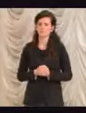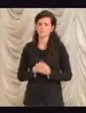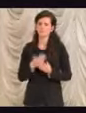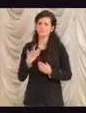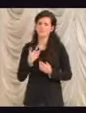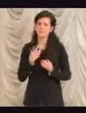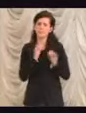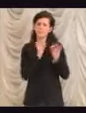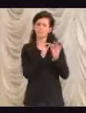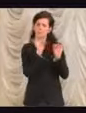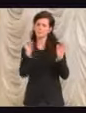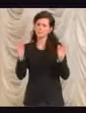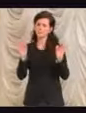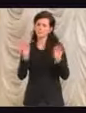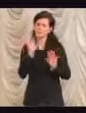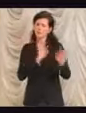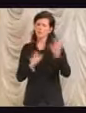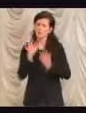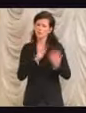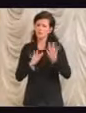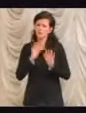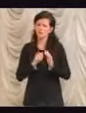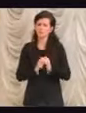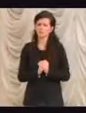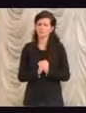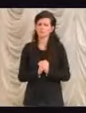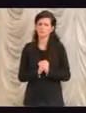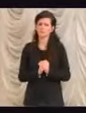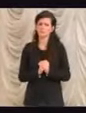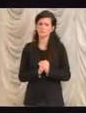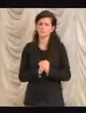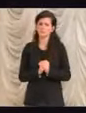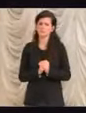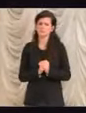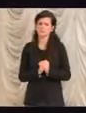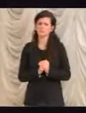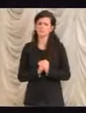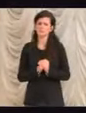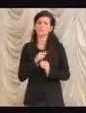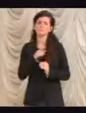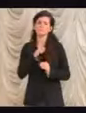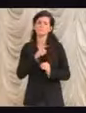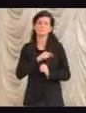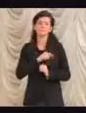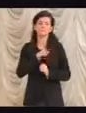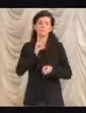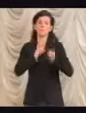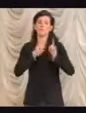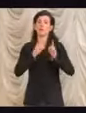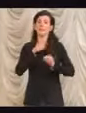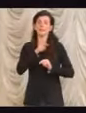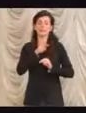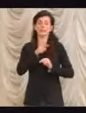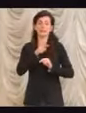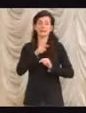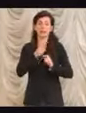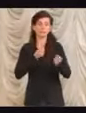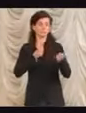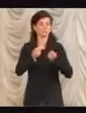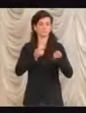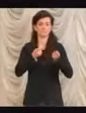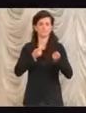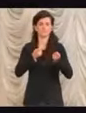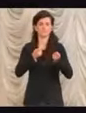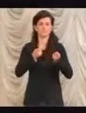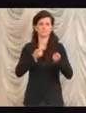parole il primato della politica di fronte alla richiesta della scienza di